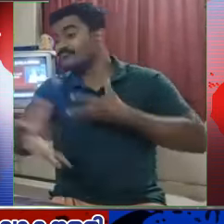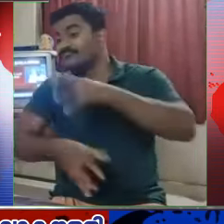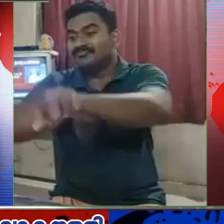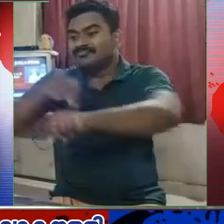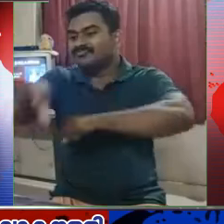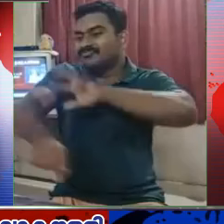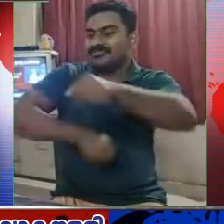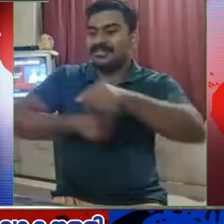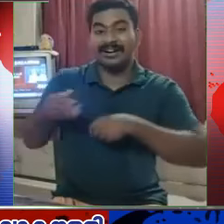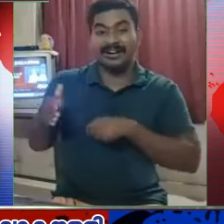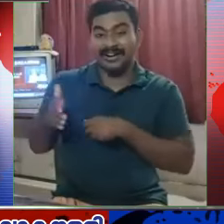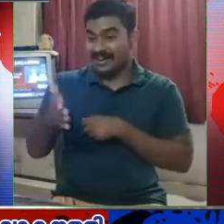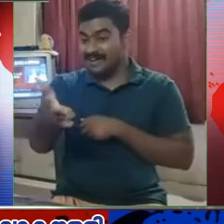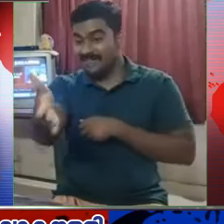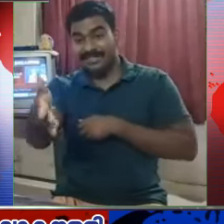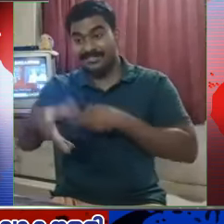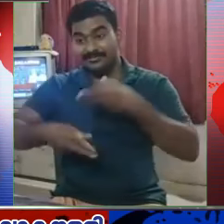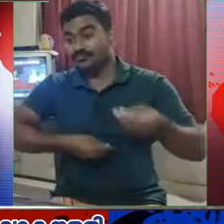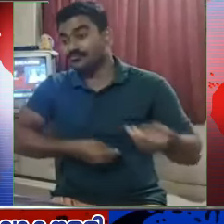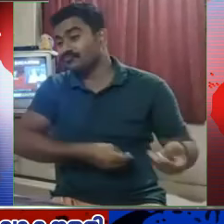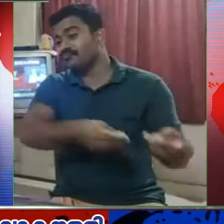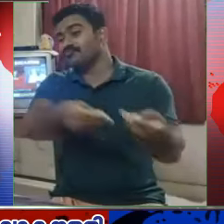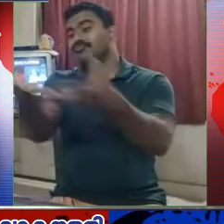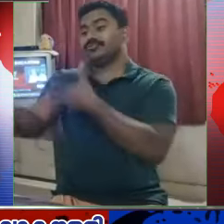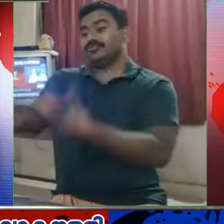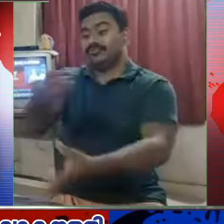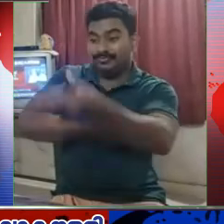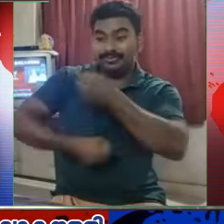കരൾ മാറ്റിവെച്ചവരുടെ കാര്യം ഇന്നലെ